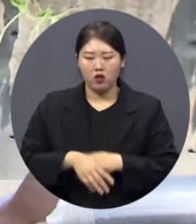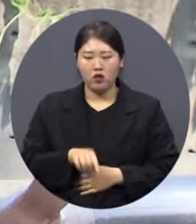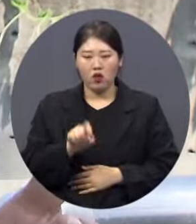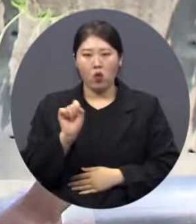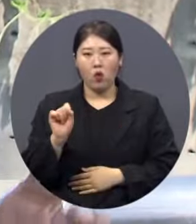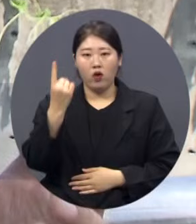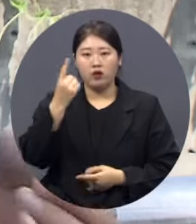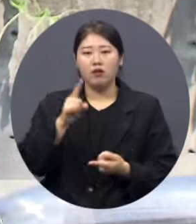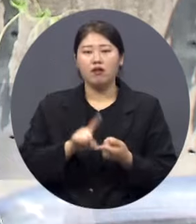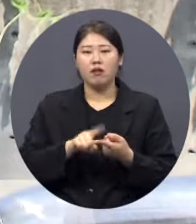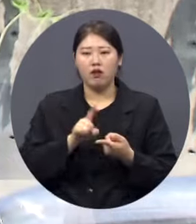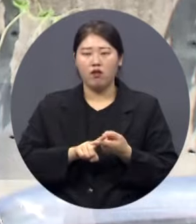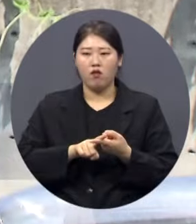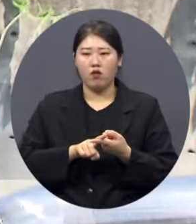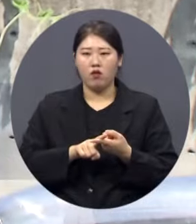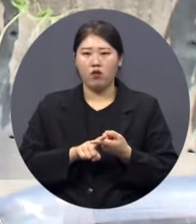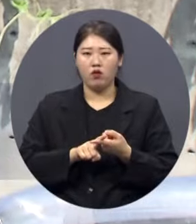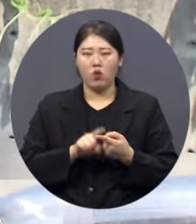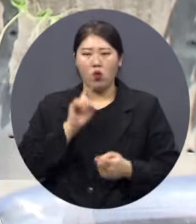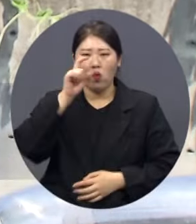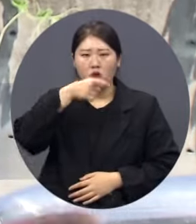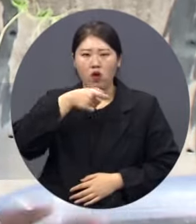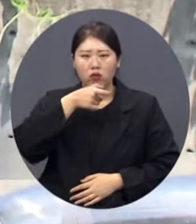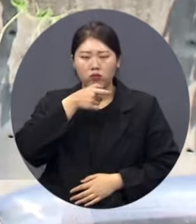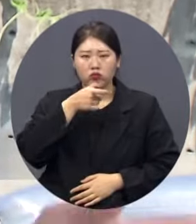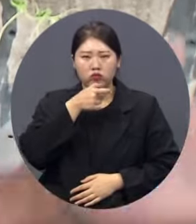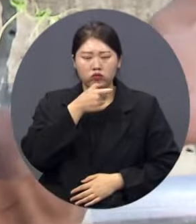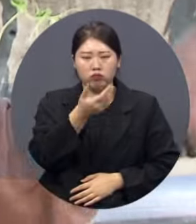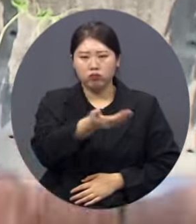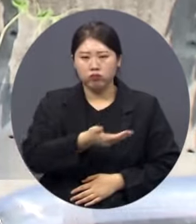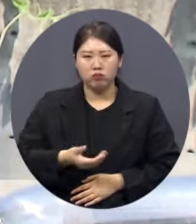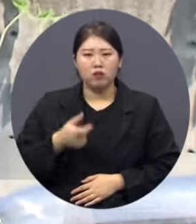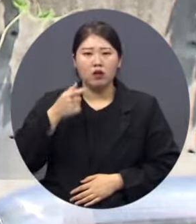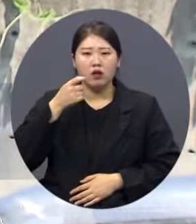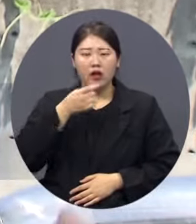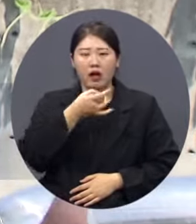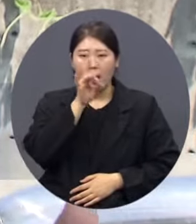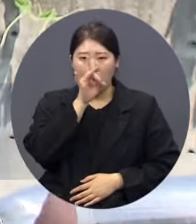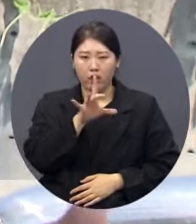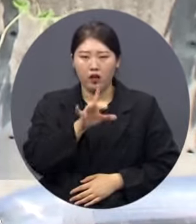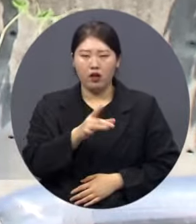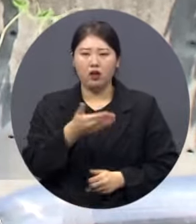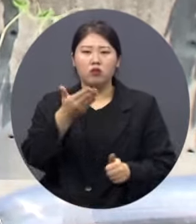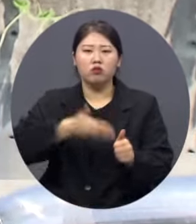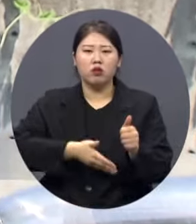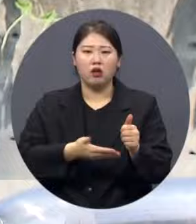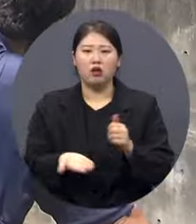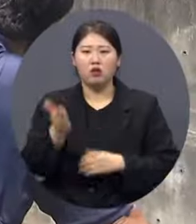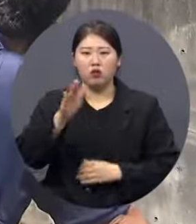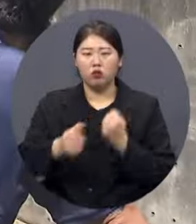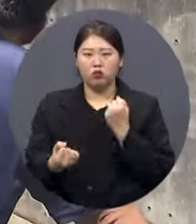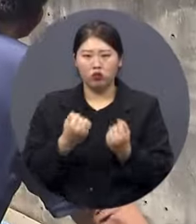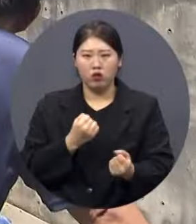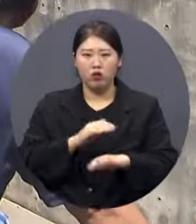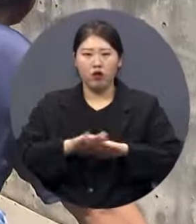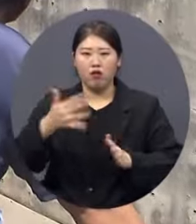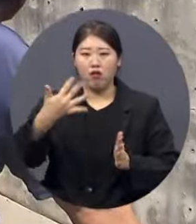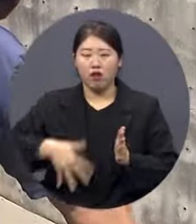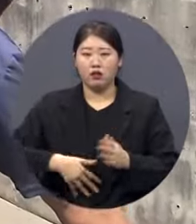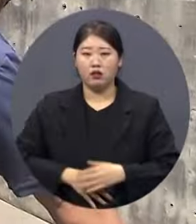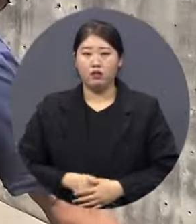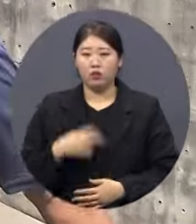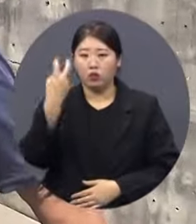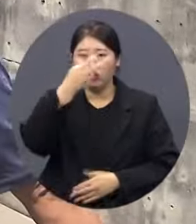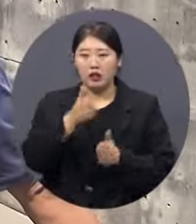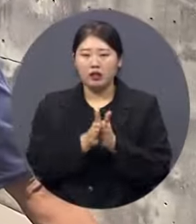좀 해서 오염이 하천이 오염 안 되게 해달라고 했는데도 지금 개선이 안 되고 있습니다. 조사에